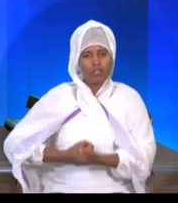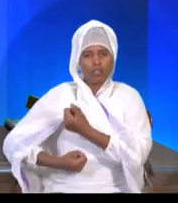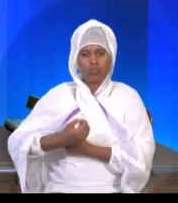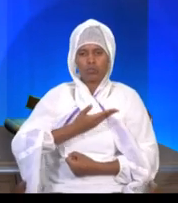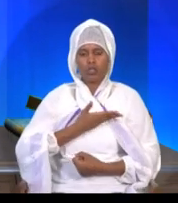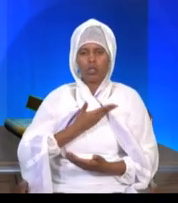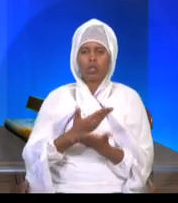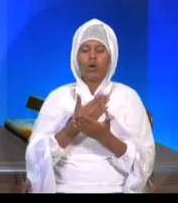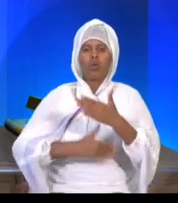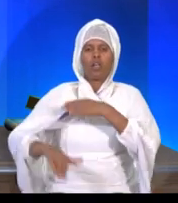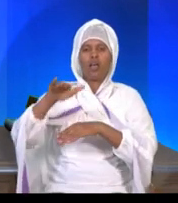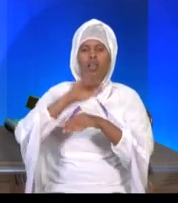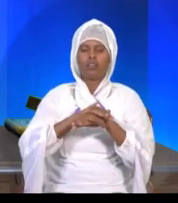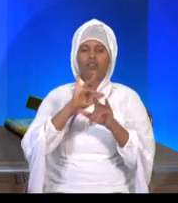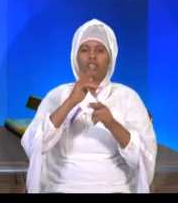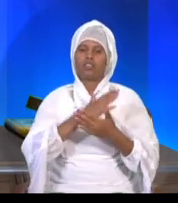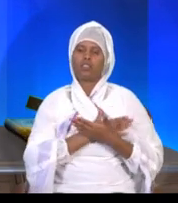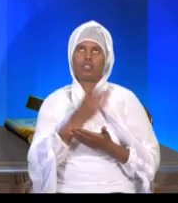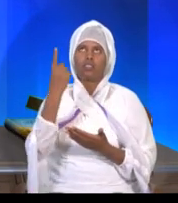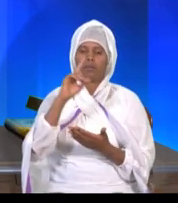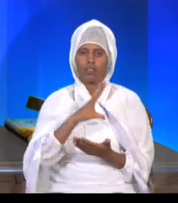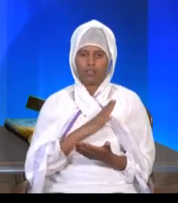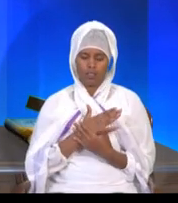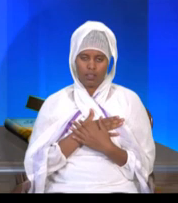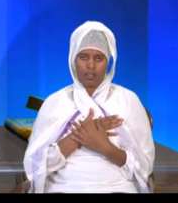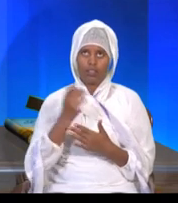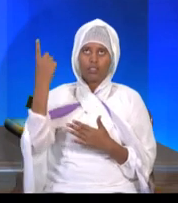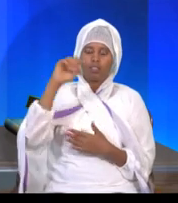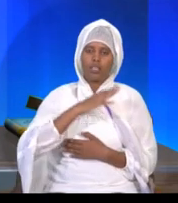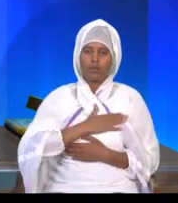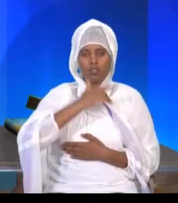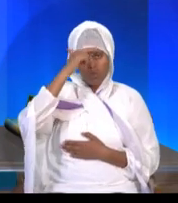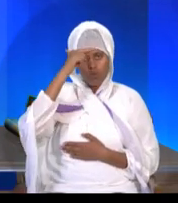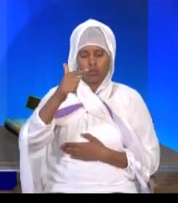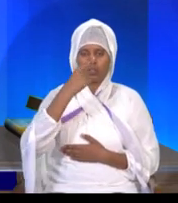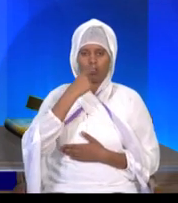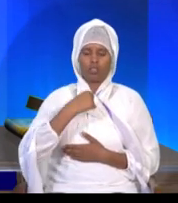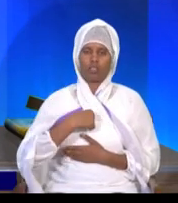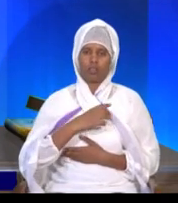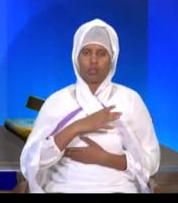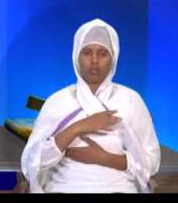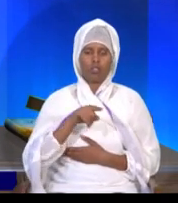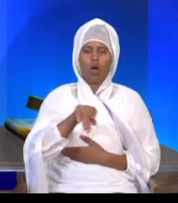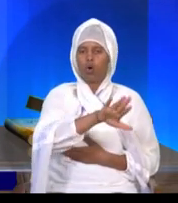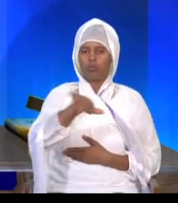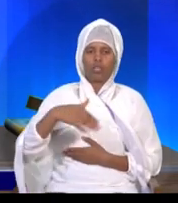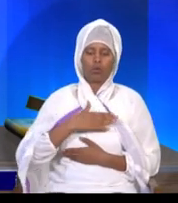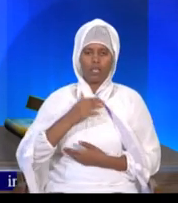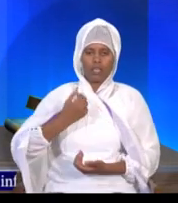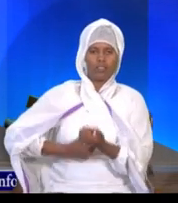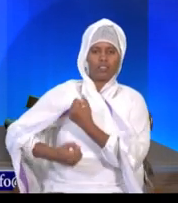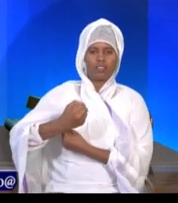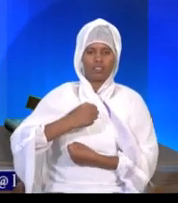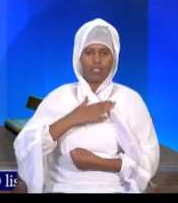እንተበዝሐ ካብኡ ዝበዝሕ ፍቅሪ እግዚኣብሔር ኣሎ እግዚኣብሔር እመኑኒ ይትረፍ ንዓኻትኩም